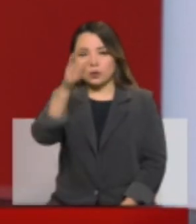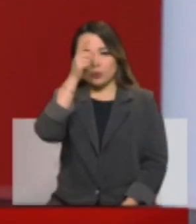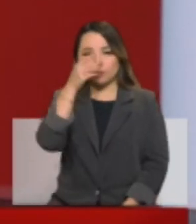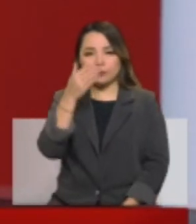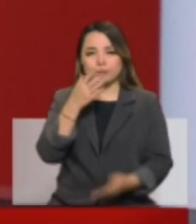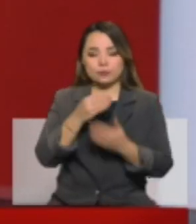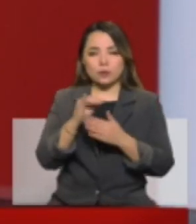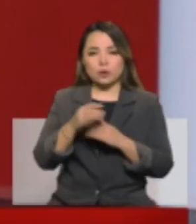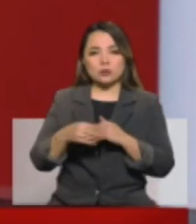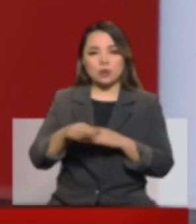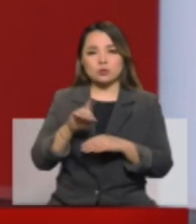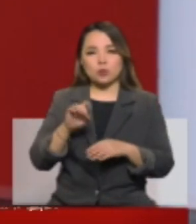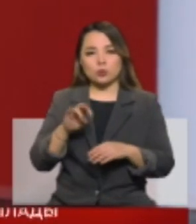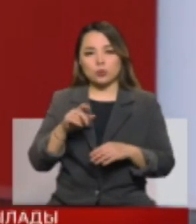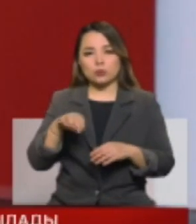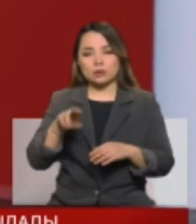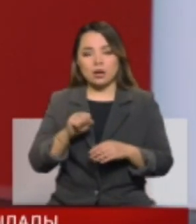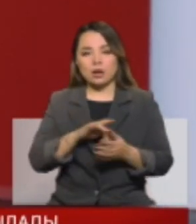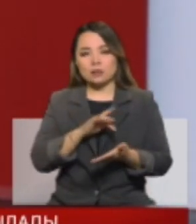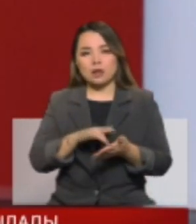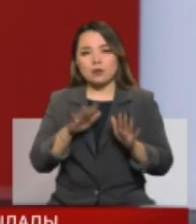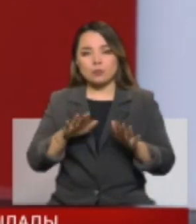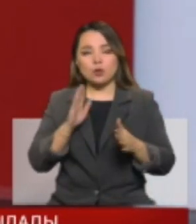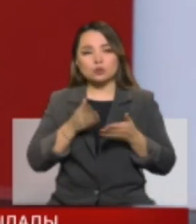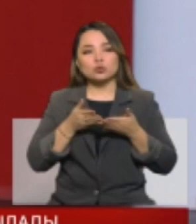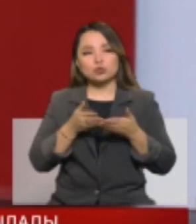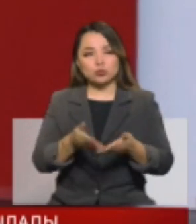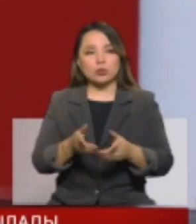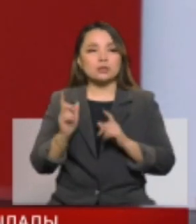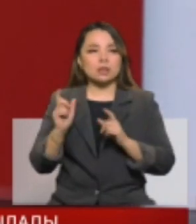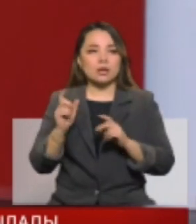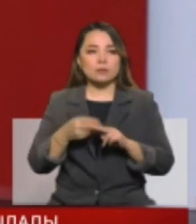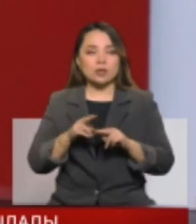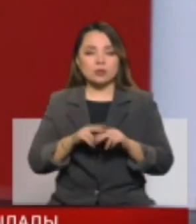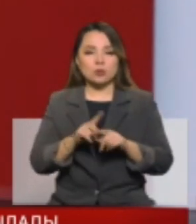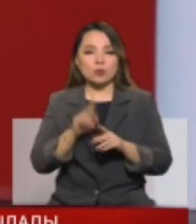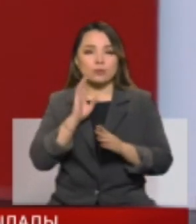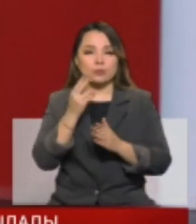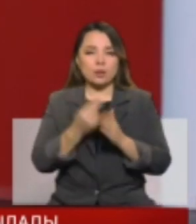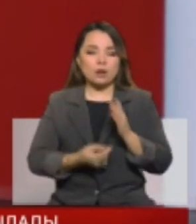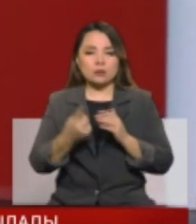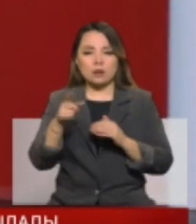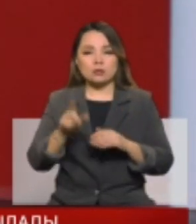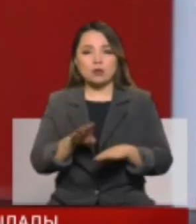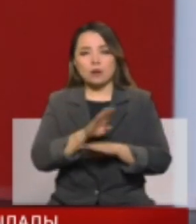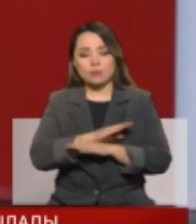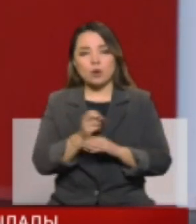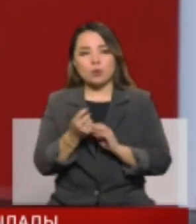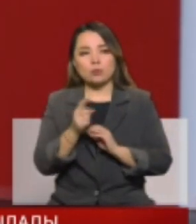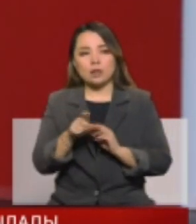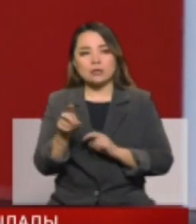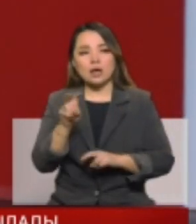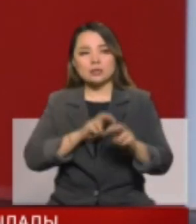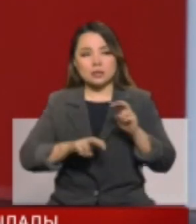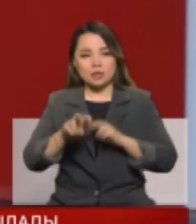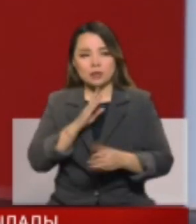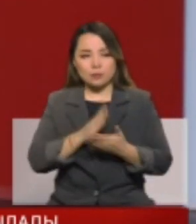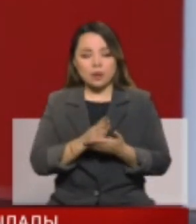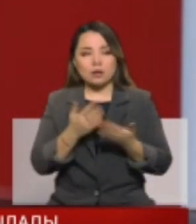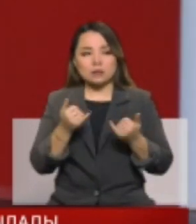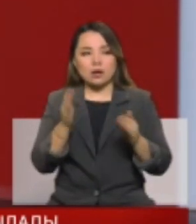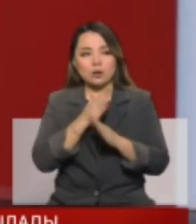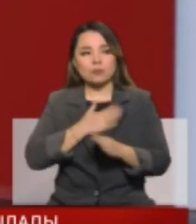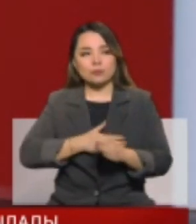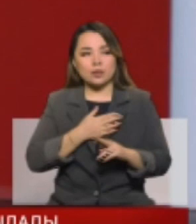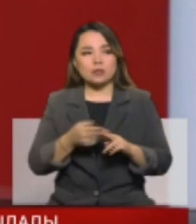оңтүстігіндегі Зонгулдақ қаласы маңында жүк кемесі суға кетіп, бір адам қайтыс болған. Кемедегі қалған 11 адам іздестіріліп жатыр. Ауа